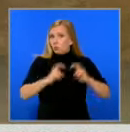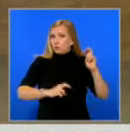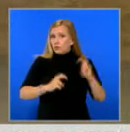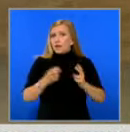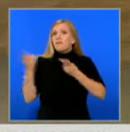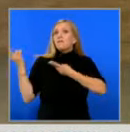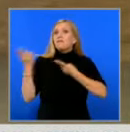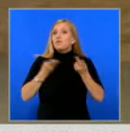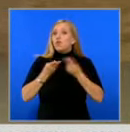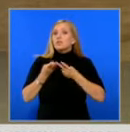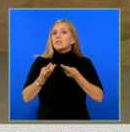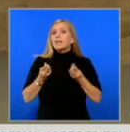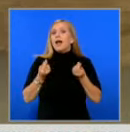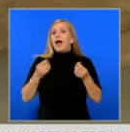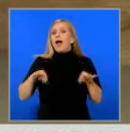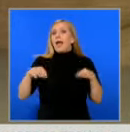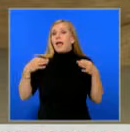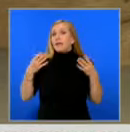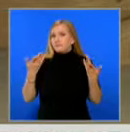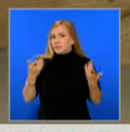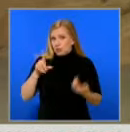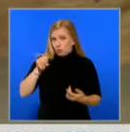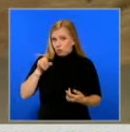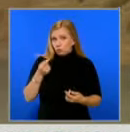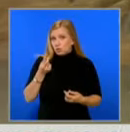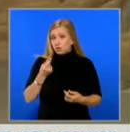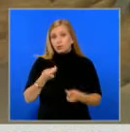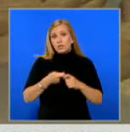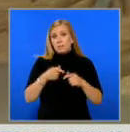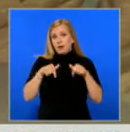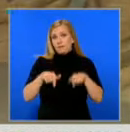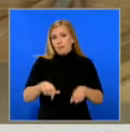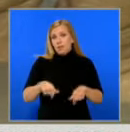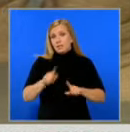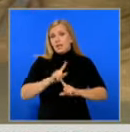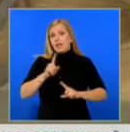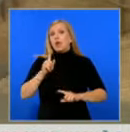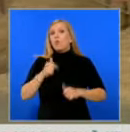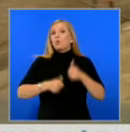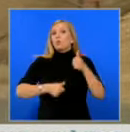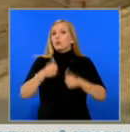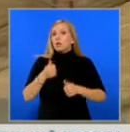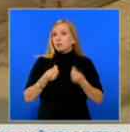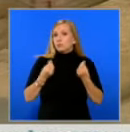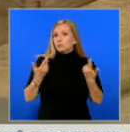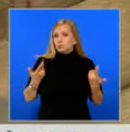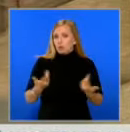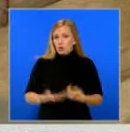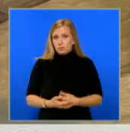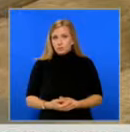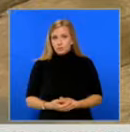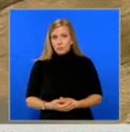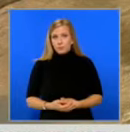украинско зърно ще направи българската продукция неконкурентноспособна земеделците дори заподозряха би зъм от страна на